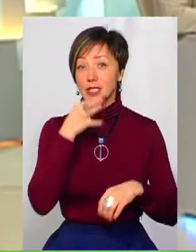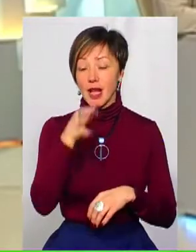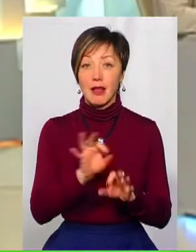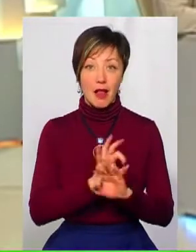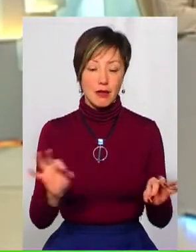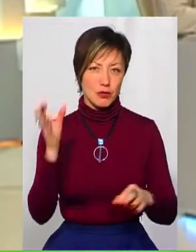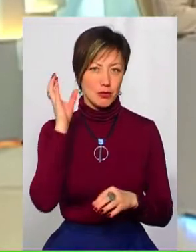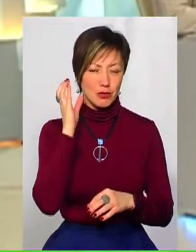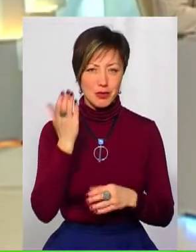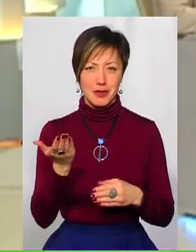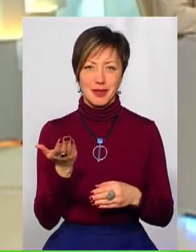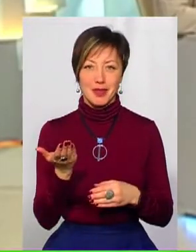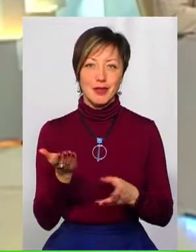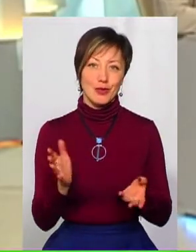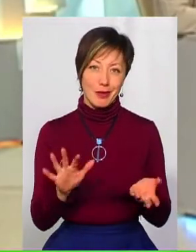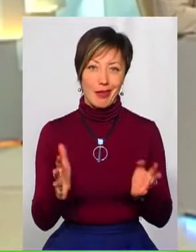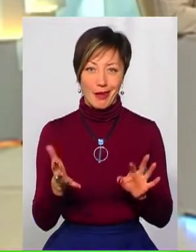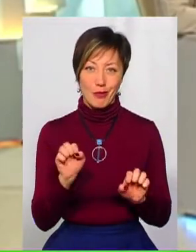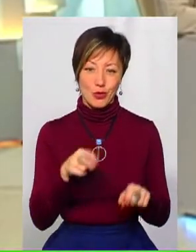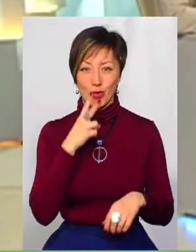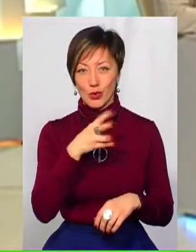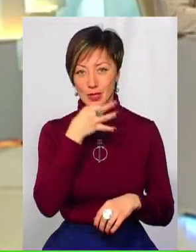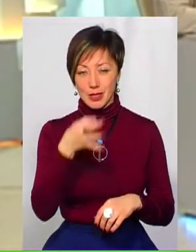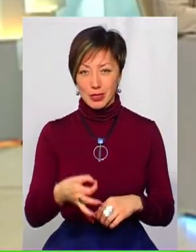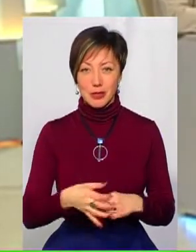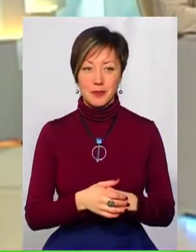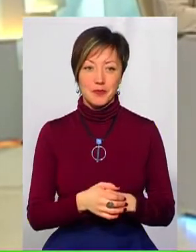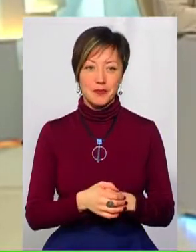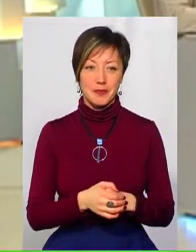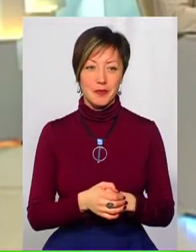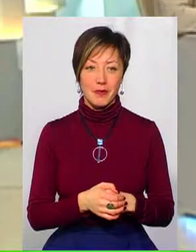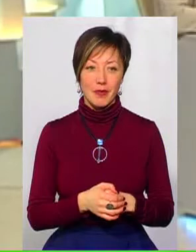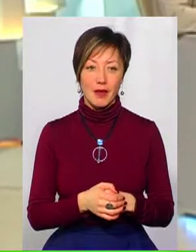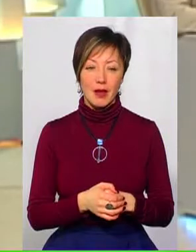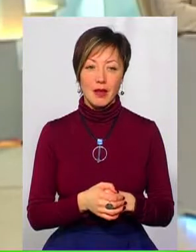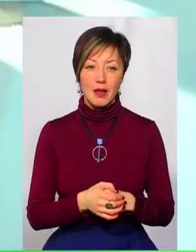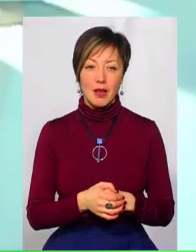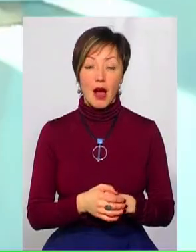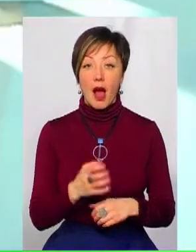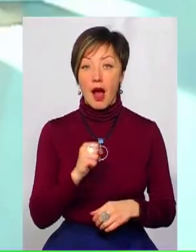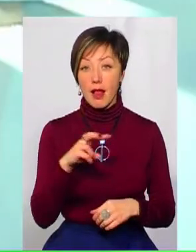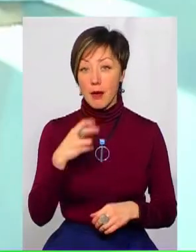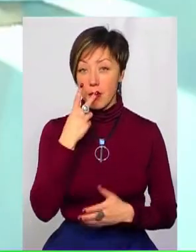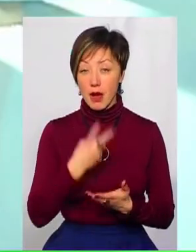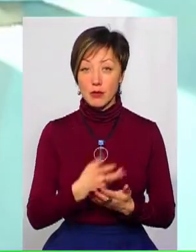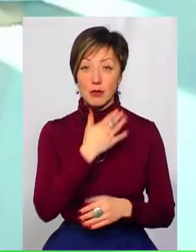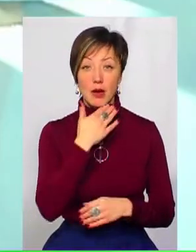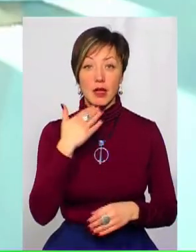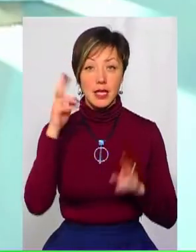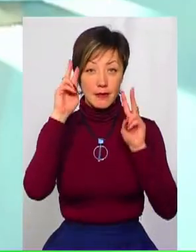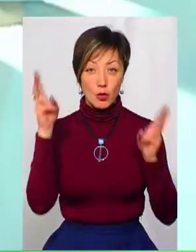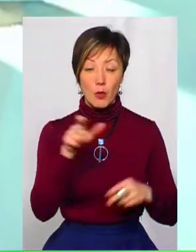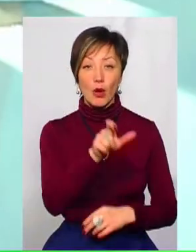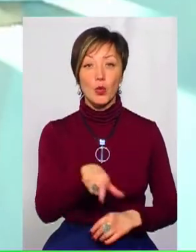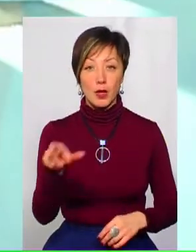скаже, ну таке, якщо чесно. Тобто, ну, тобто все суб'єктивно, але я бачу, наскільки багато невідомих